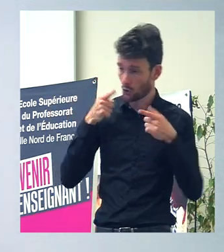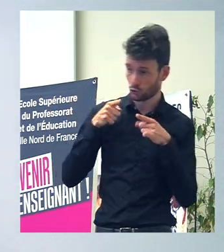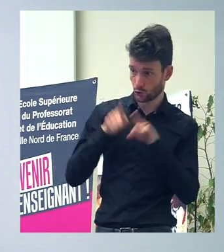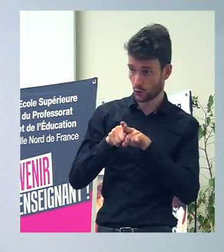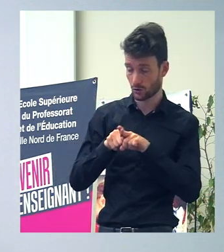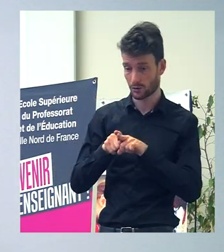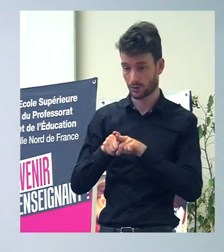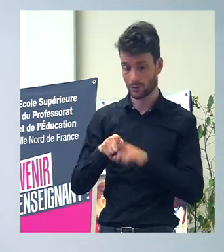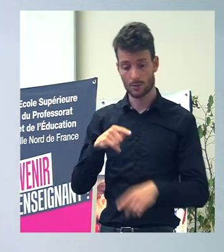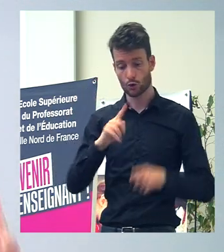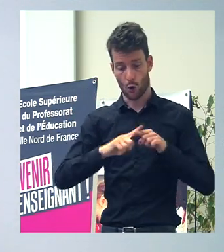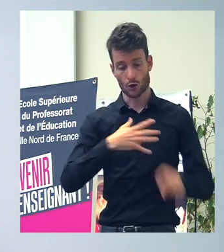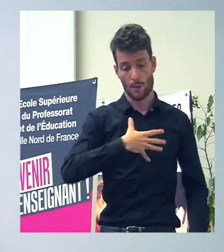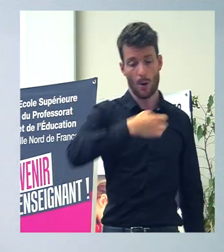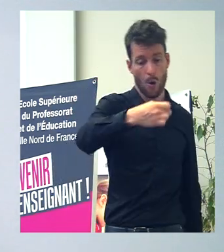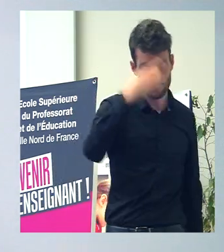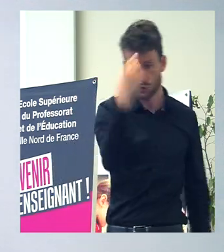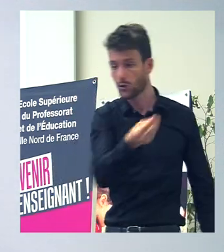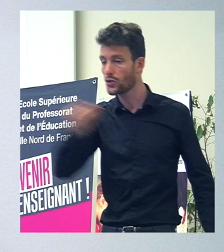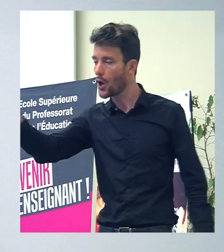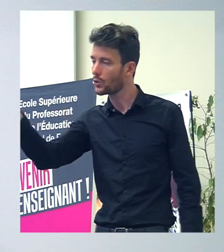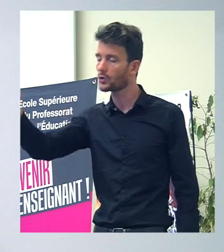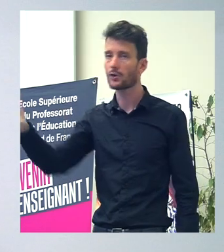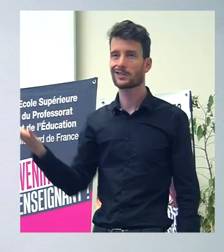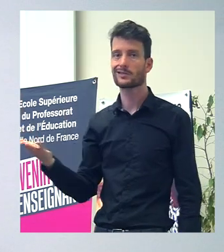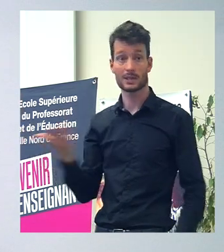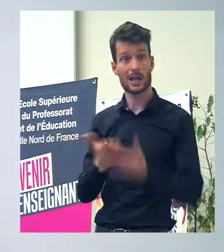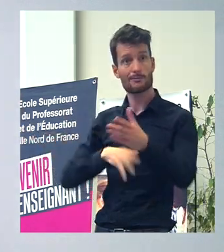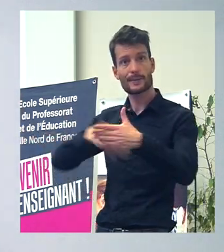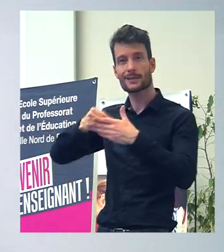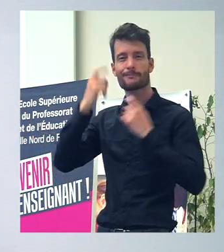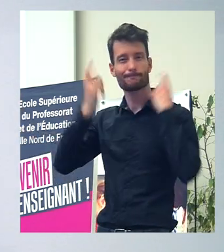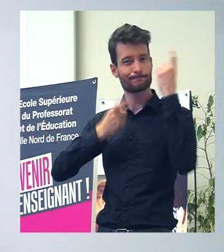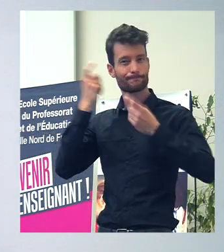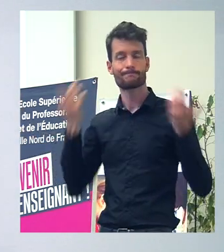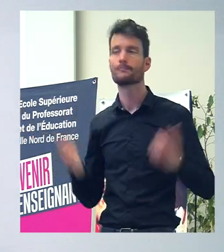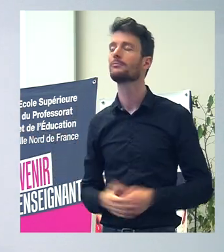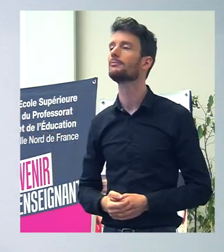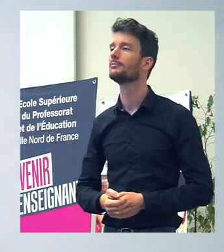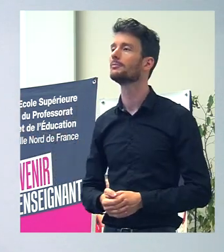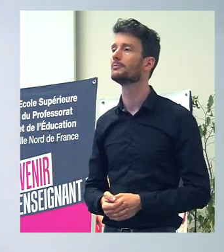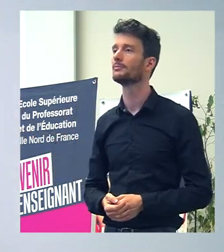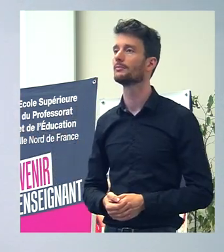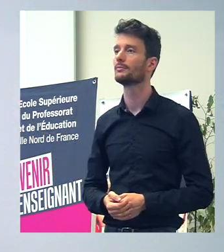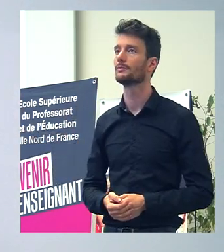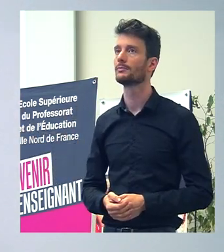vous prendre des choses pour les donner aux autres? Ça fait partie de la réflexion. Là, l'enfant, ben,